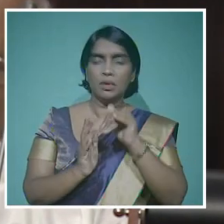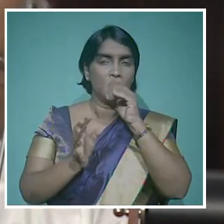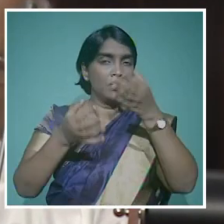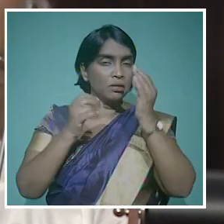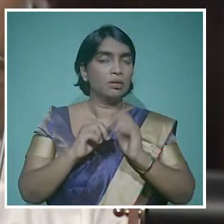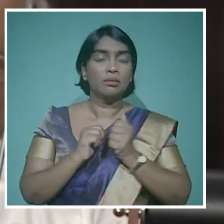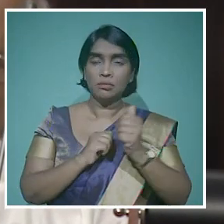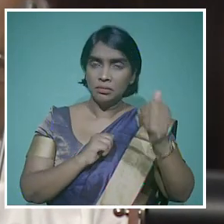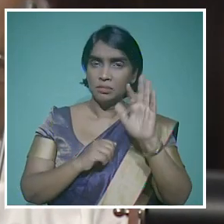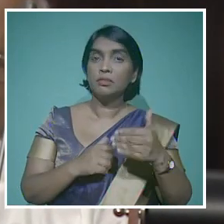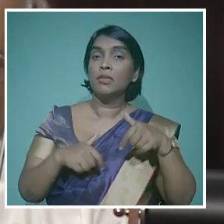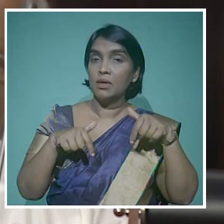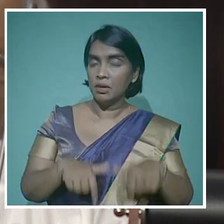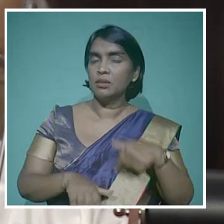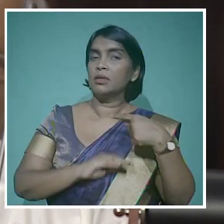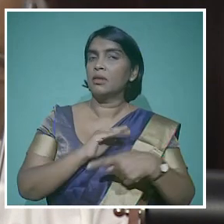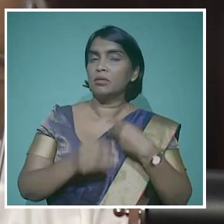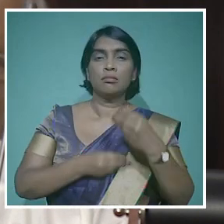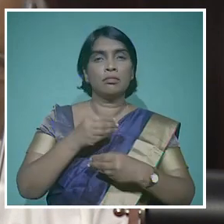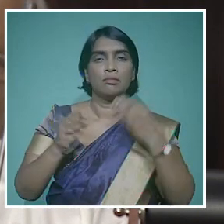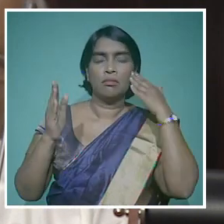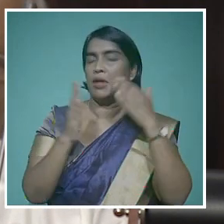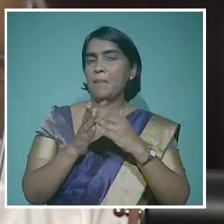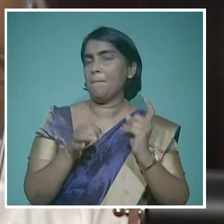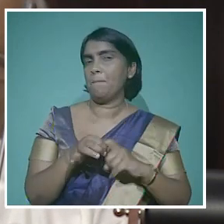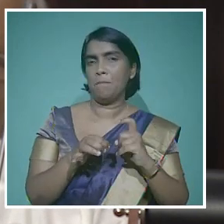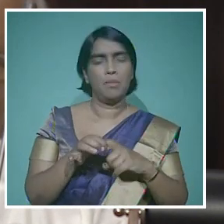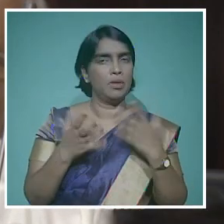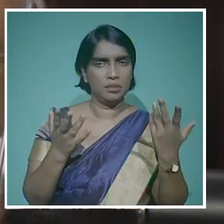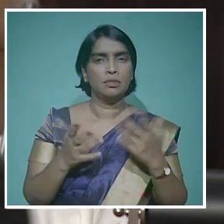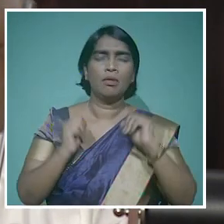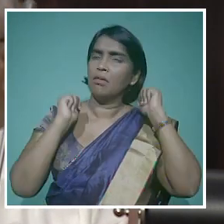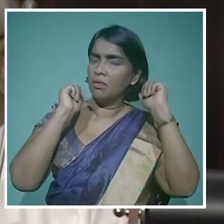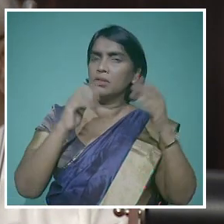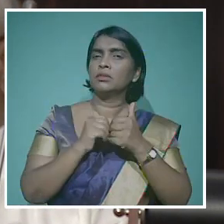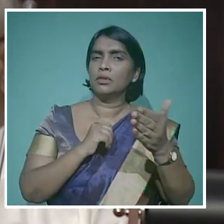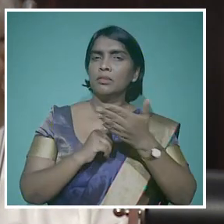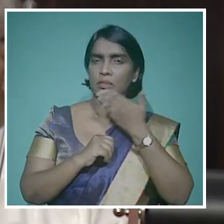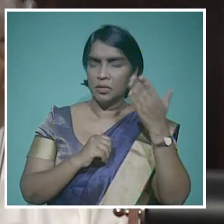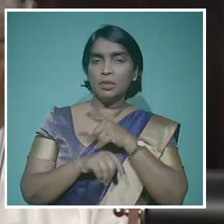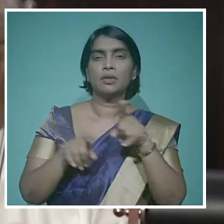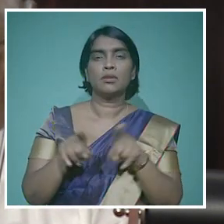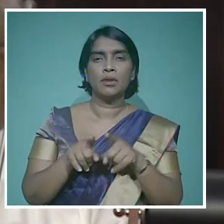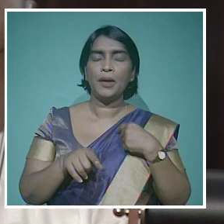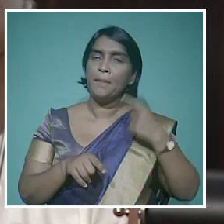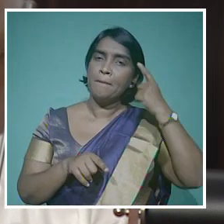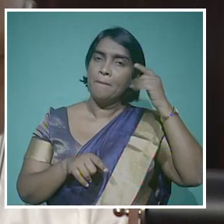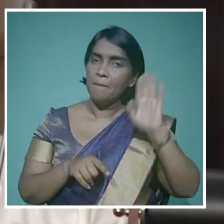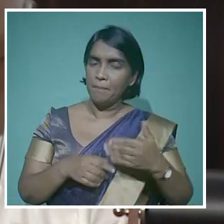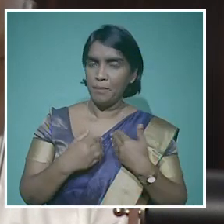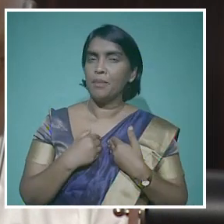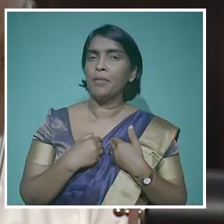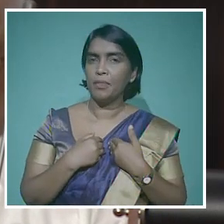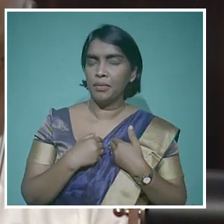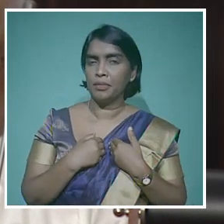ක්‍රියාත්මක කරා නම් අද මේ රටේ ආයෝජන ගැන ප්‍රශ්නයක් නැහැ. ඒක සාර්ථක වෙලා නැහැ. ඒ නිසා මම බලාපොරොත්තු වෙන්නේ